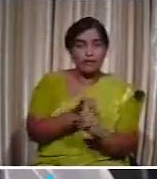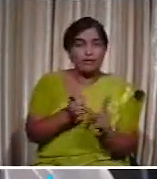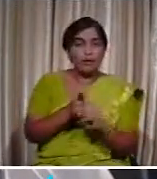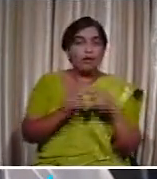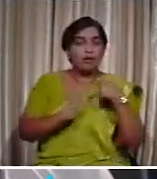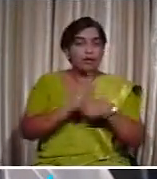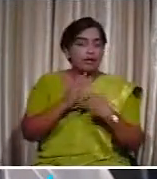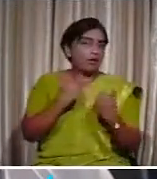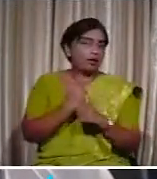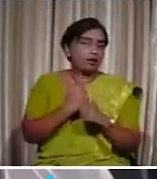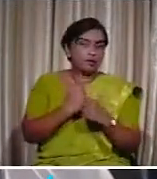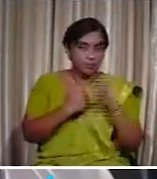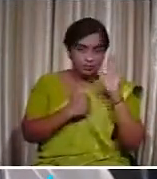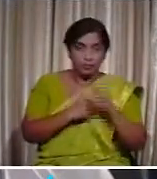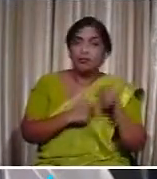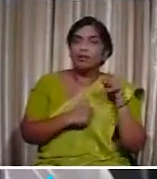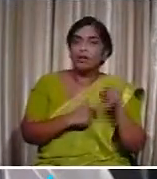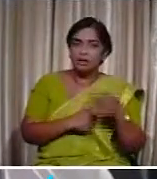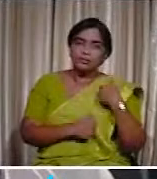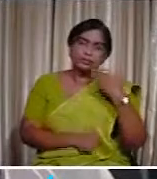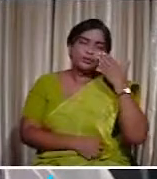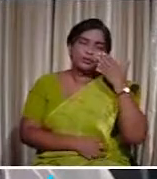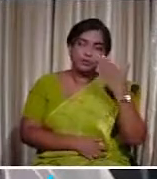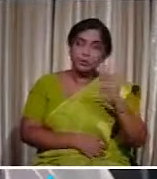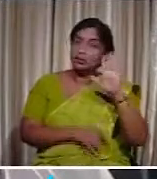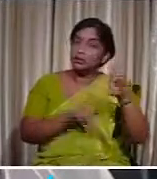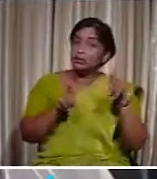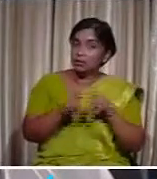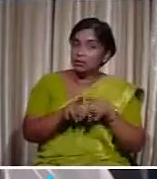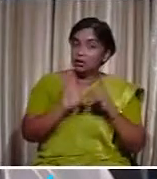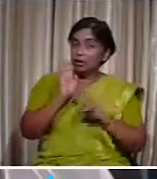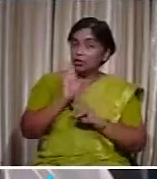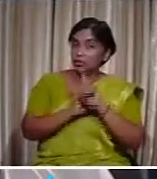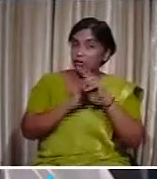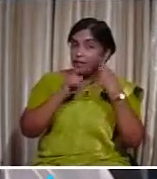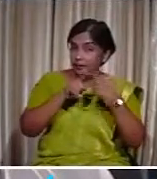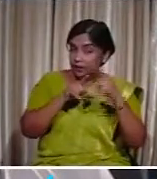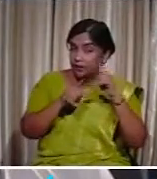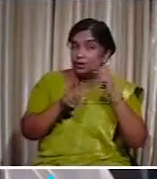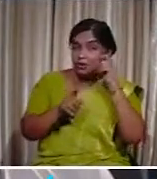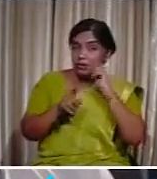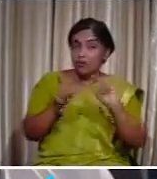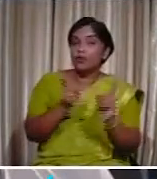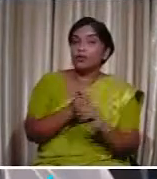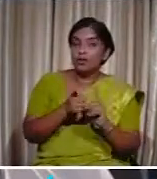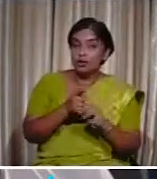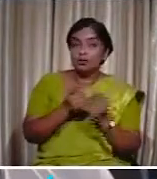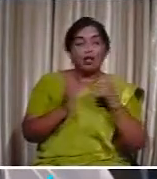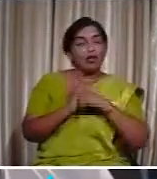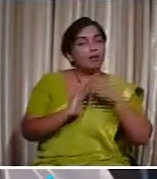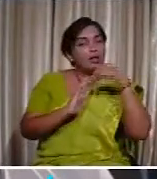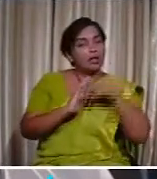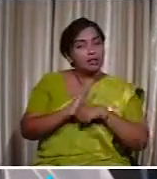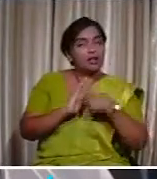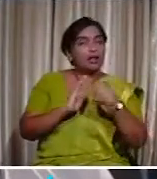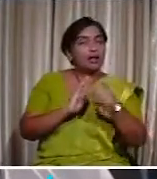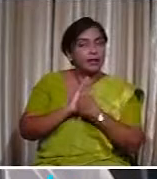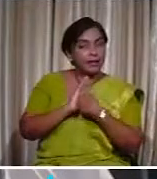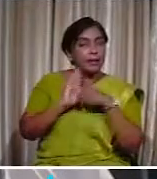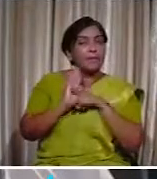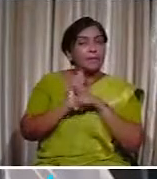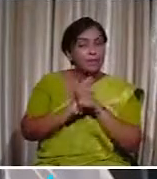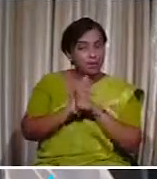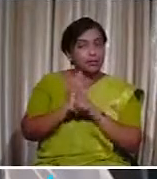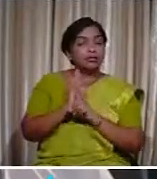තුල නිර්මාණය කරගෙන යනවා ඒක අපිට පේනවා ඒ නිසා එදා උතුරු විතරක් තිබිච්ච ත්‍ස්තවාදය ආයි දකුණට නැගෙනහිරට බටහිරට